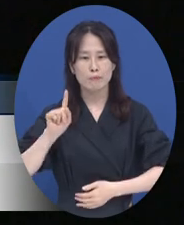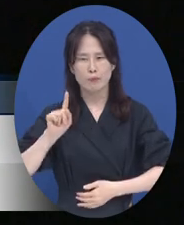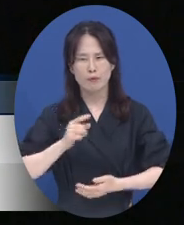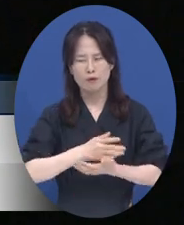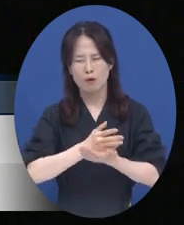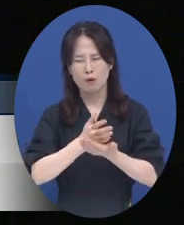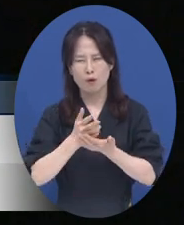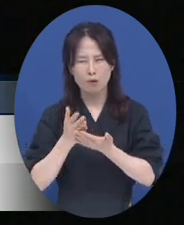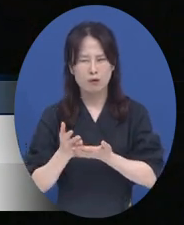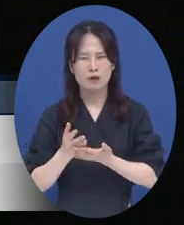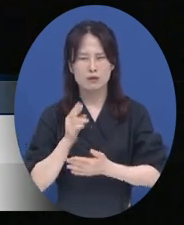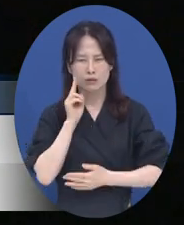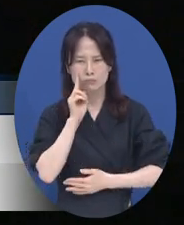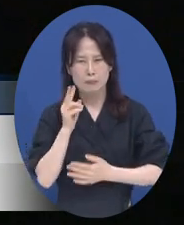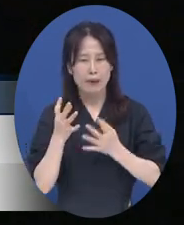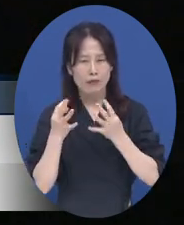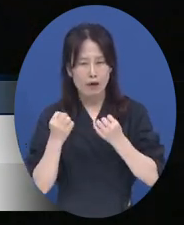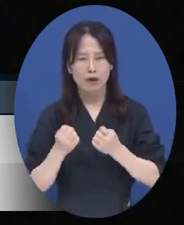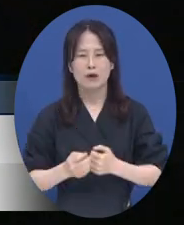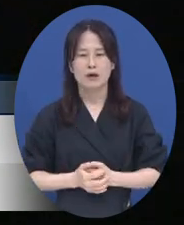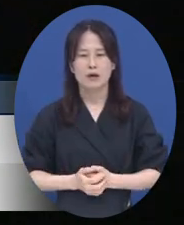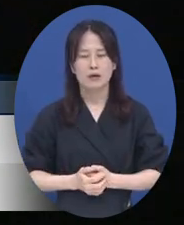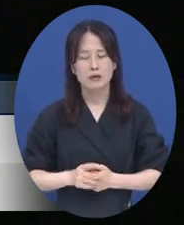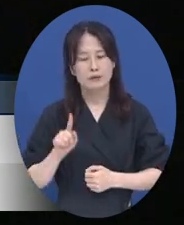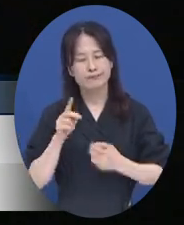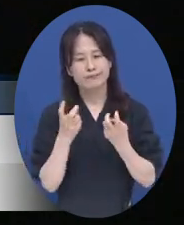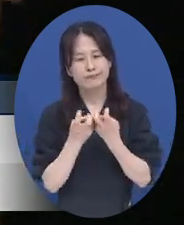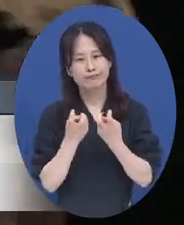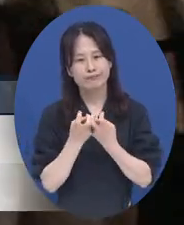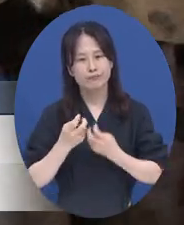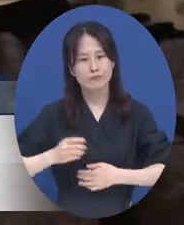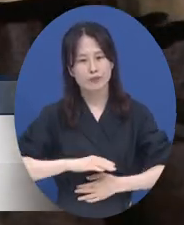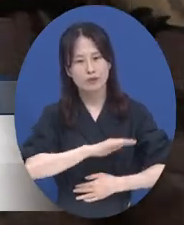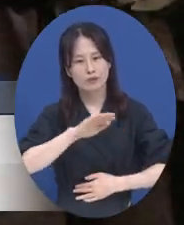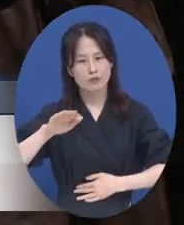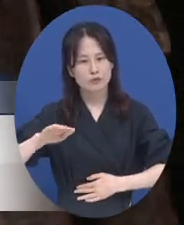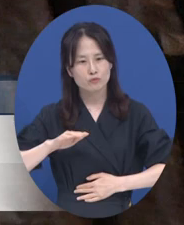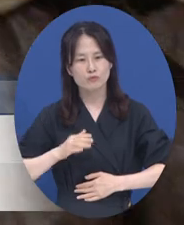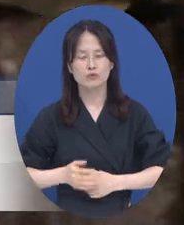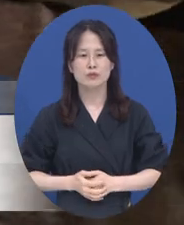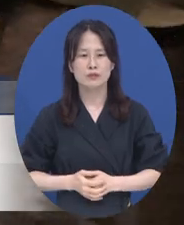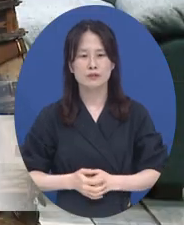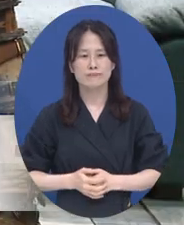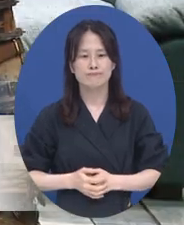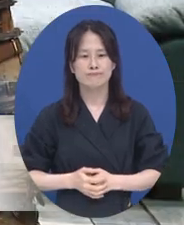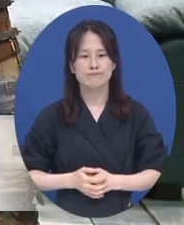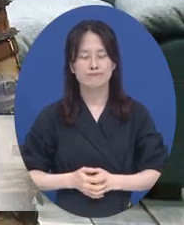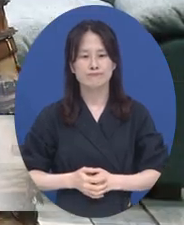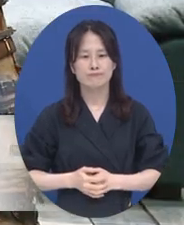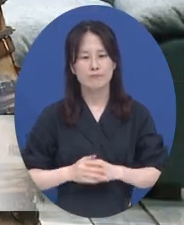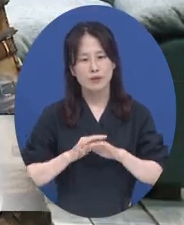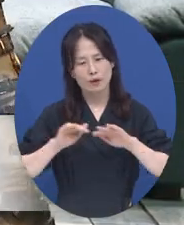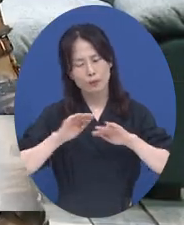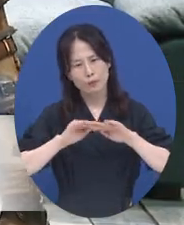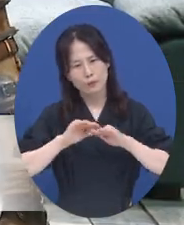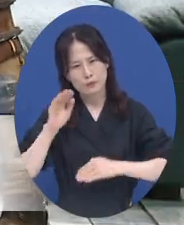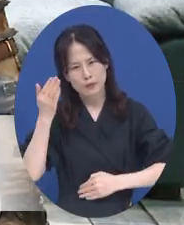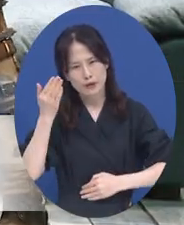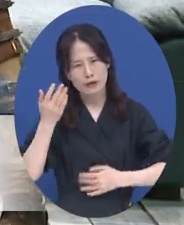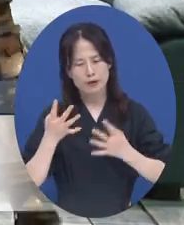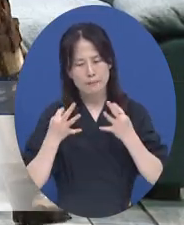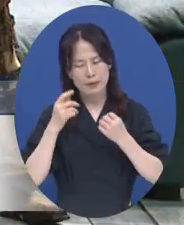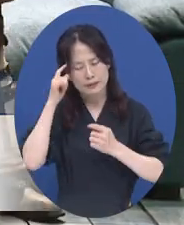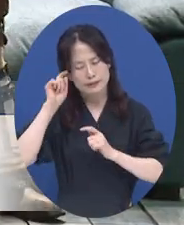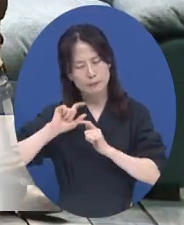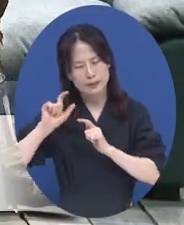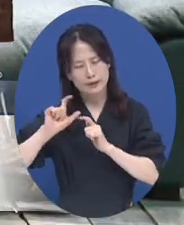있는 어떤 문제들 이런 걸 담고 있기 때문에 그걸 어떻게 우리가 풀어야